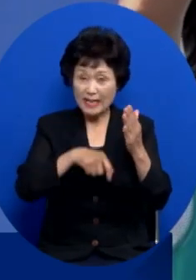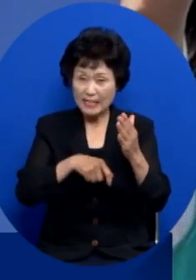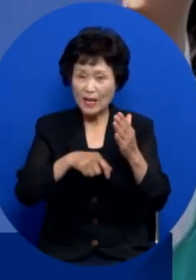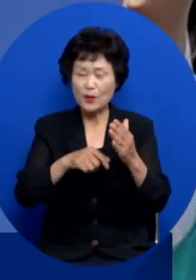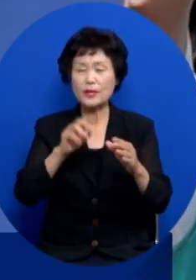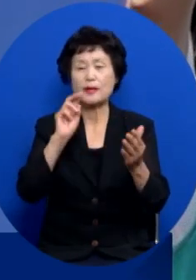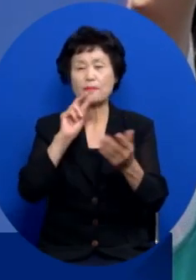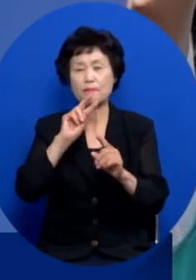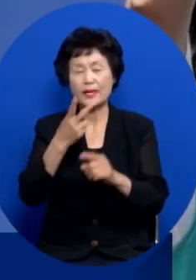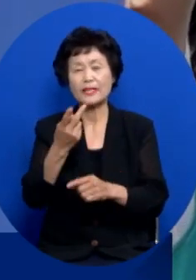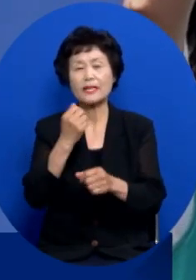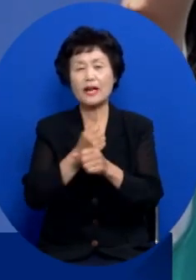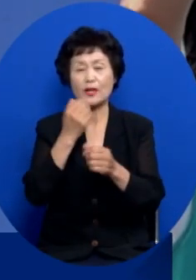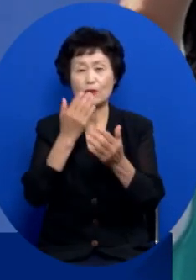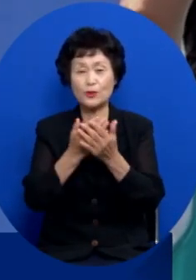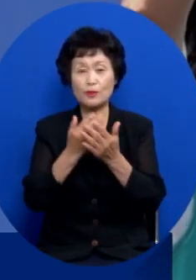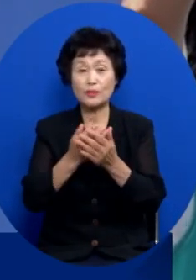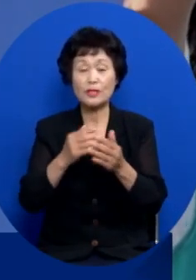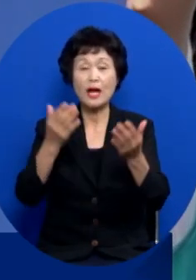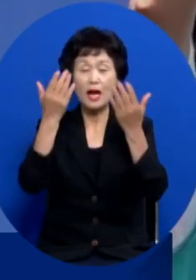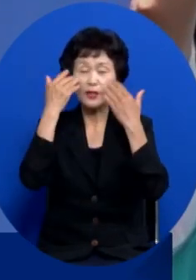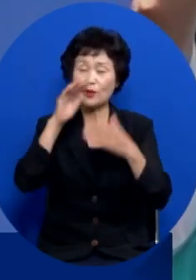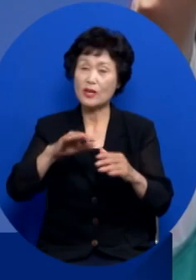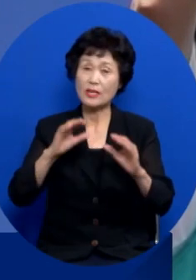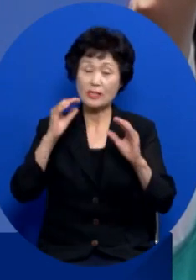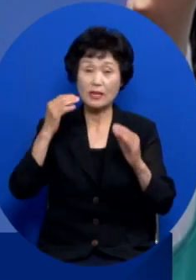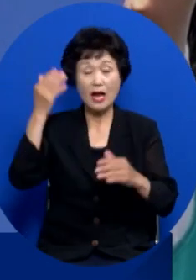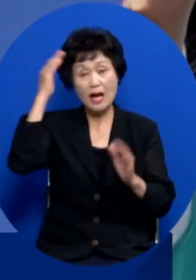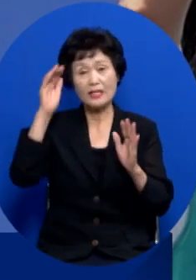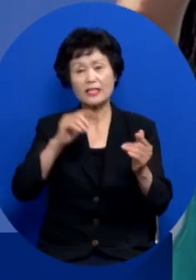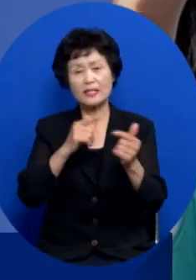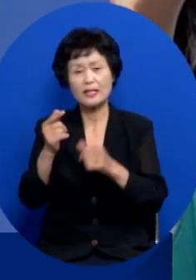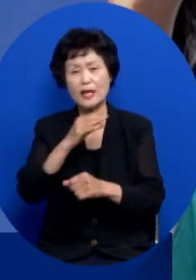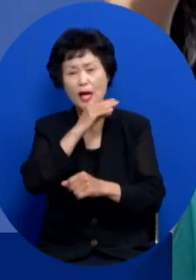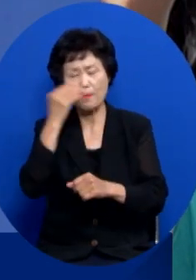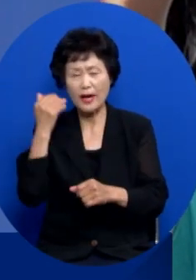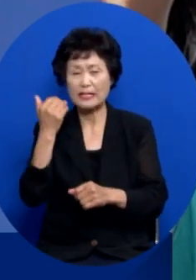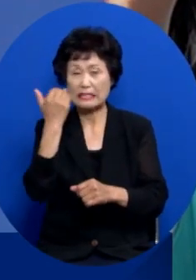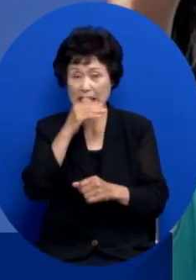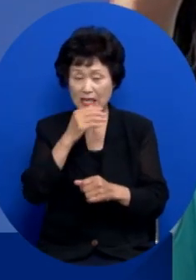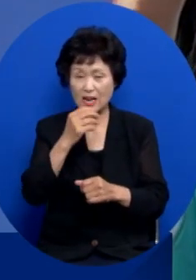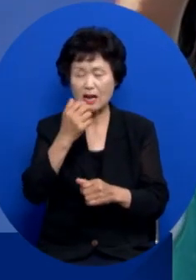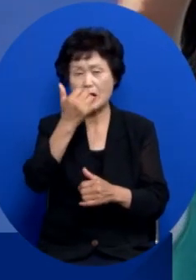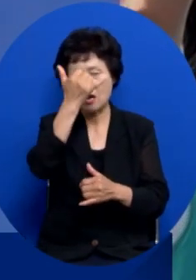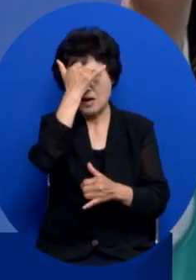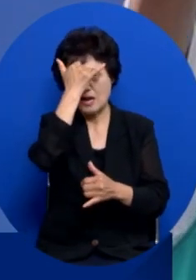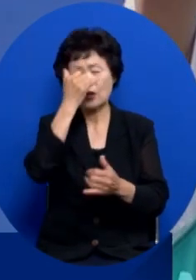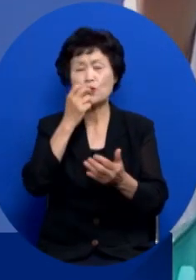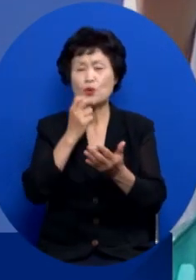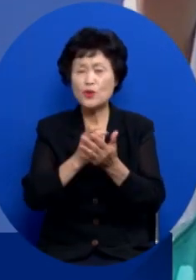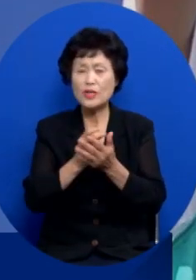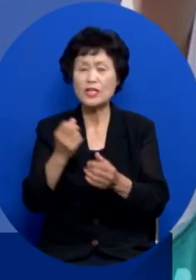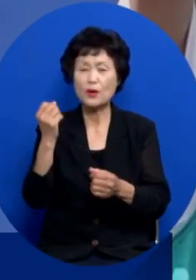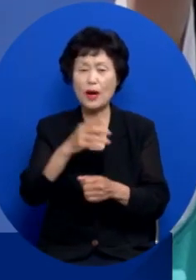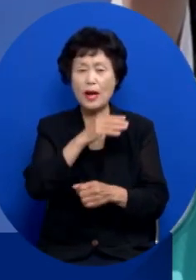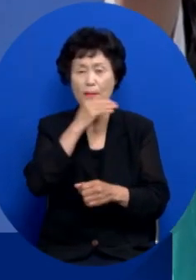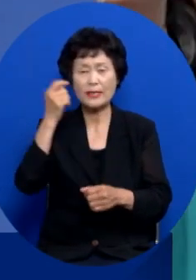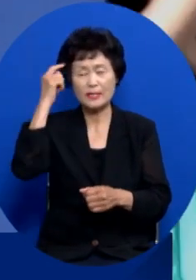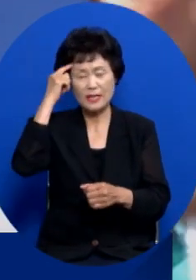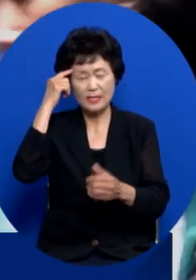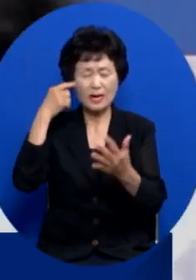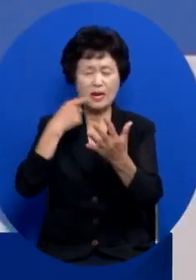주시옵시고 학교에서 아이들에게 바른 성윤리와 바른 사상이 가르쳐 주도록